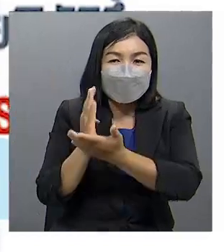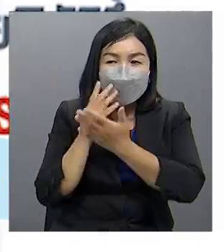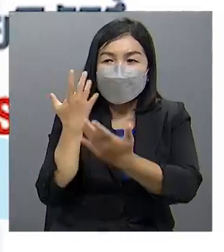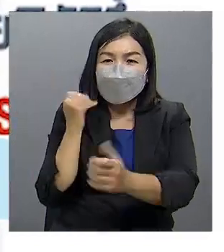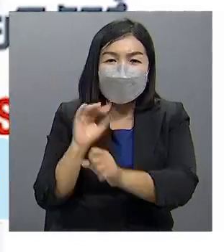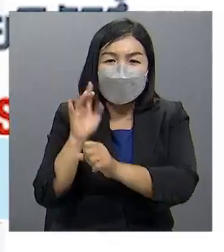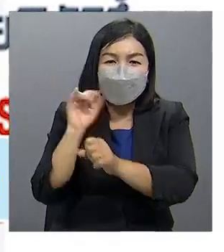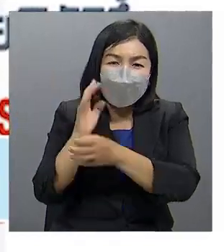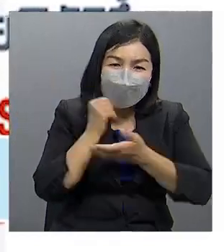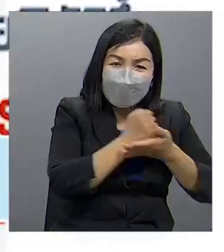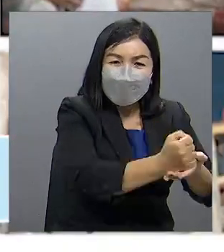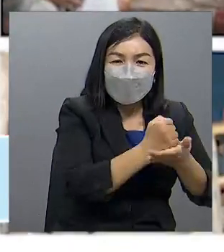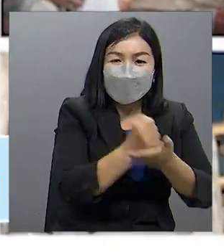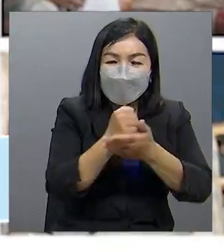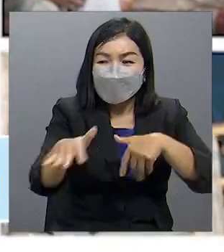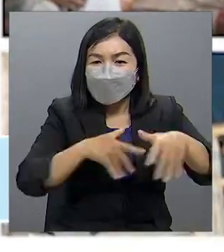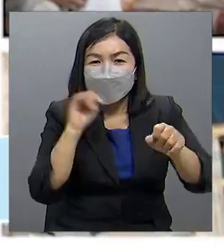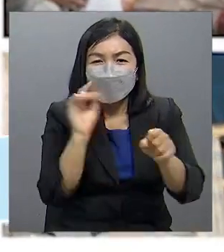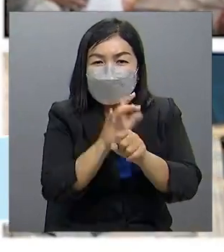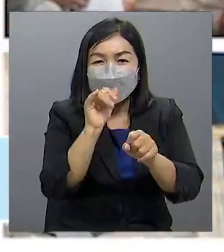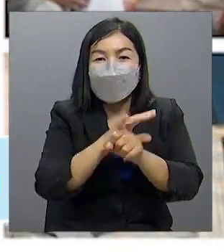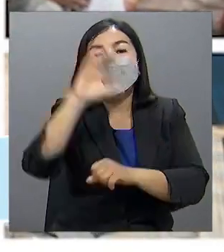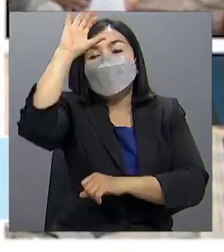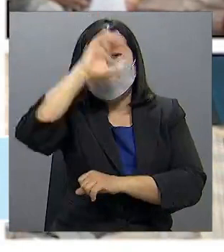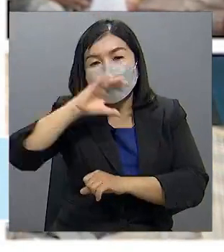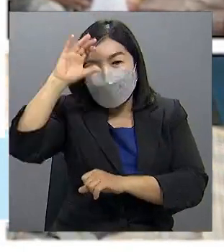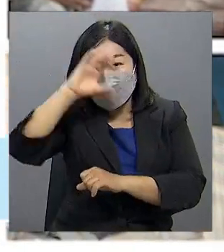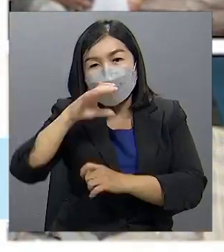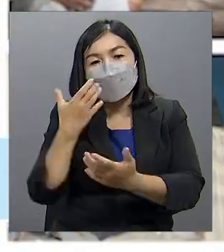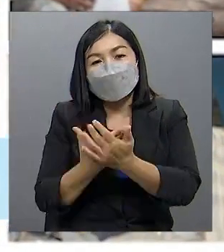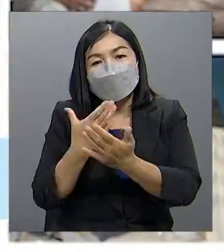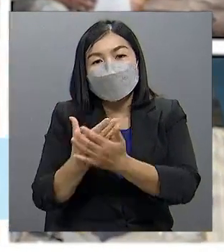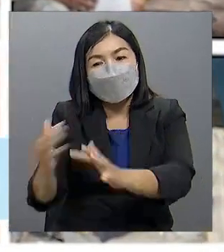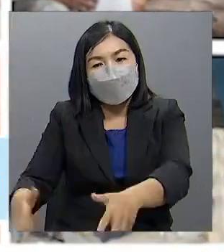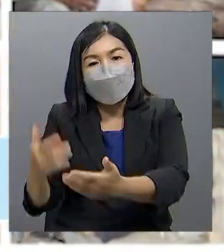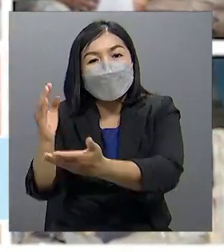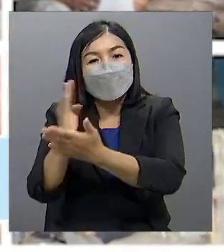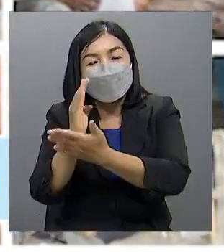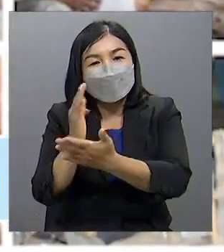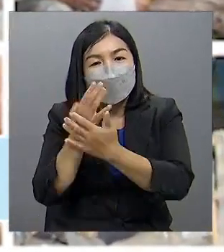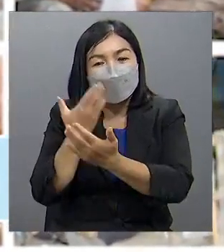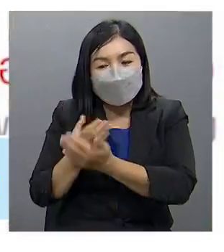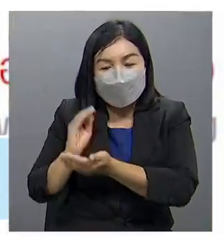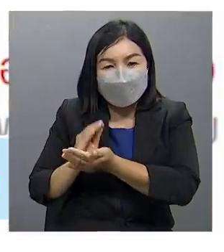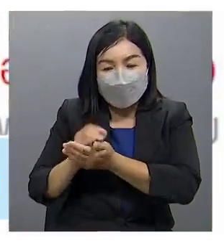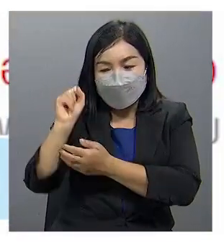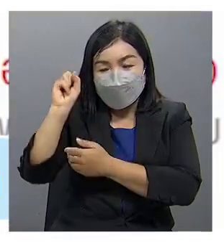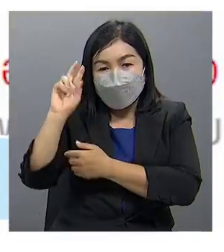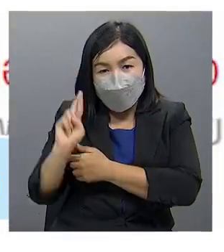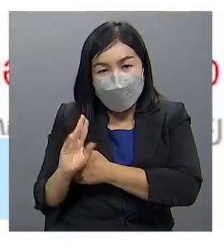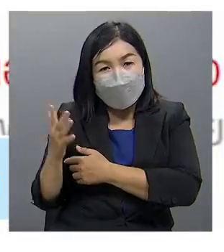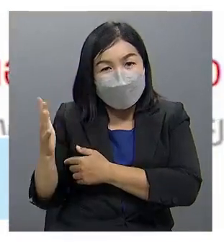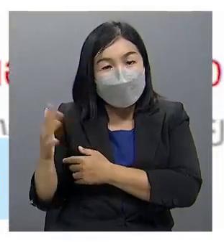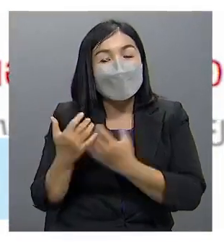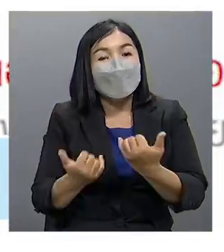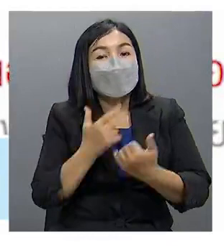หลือการระดมทุนเป็นการทำเฉพาะเมื่อเกิดภัยพิบัติทำให้ไม่มีเงินสำรองคุณผู้ชมวันนี้ทางสภากาชาดไทยจึงอยากขอเ